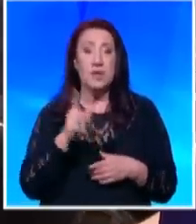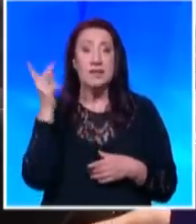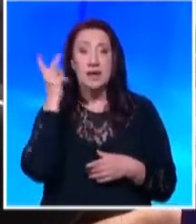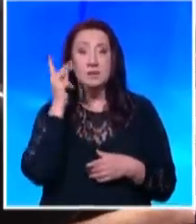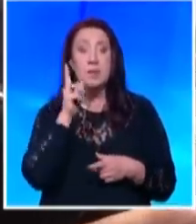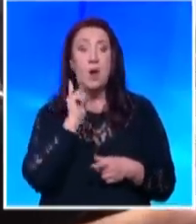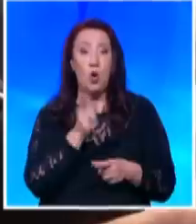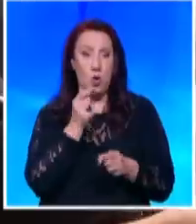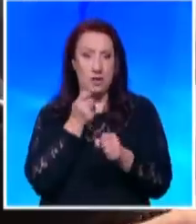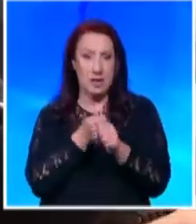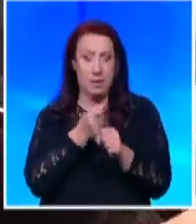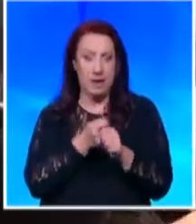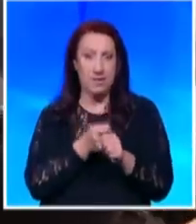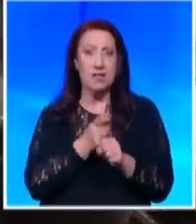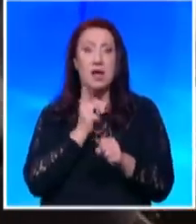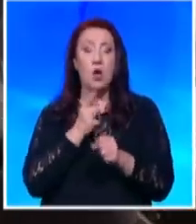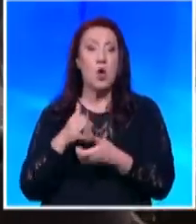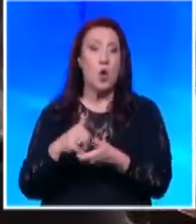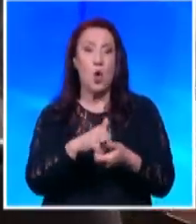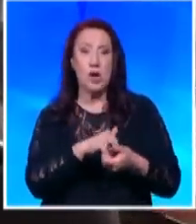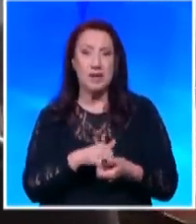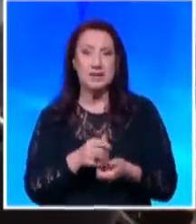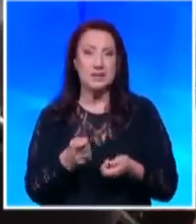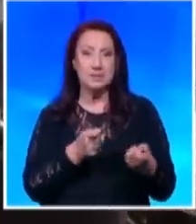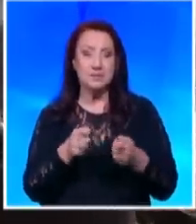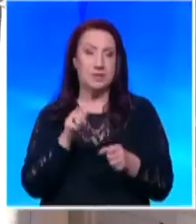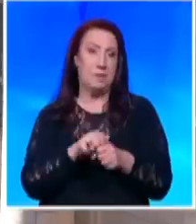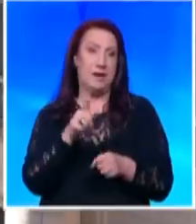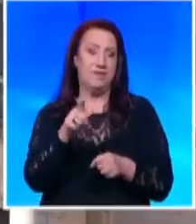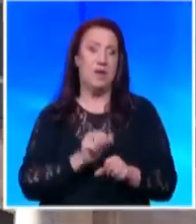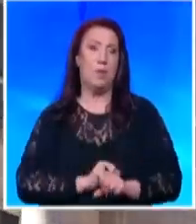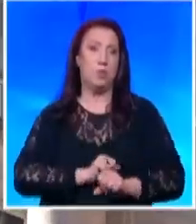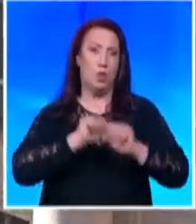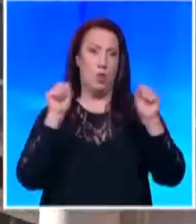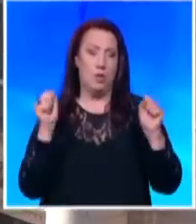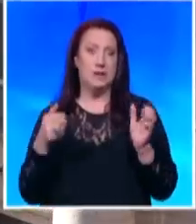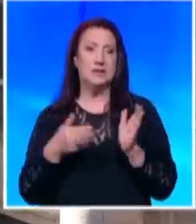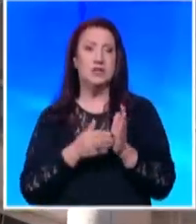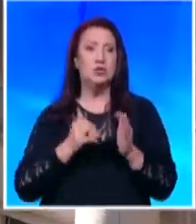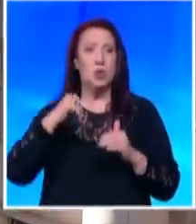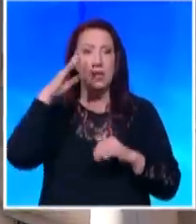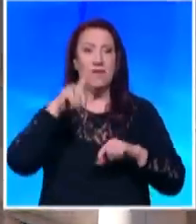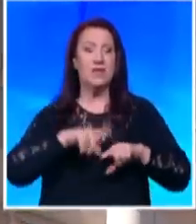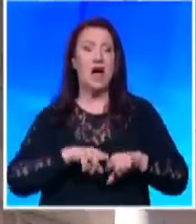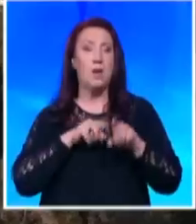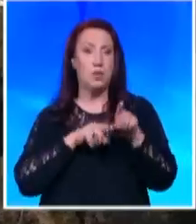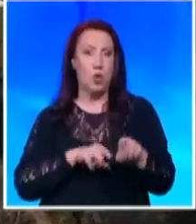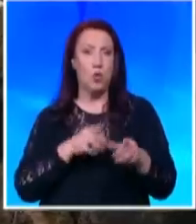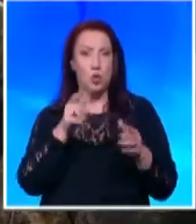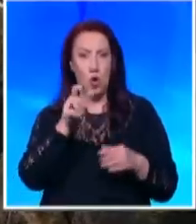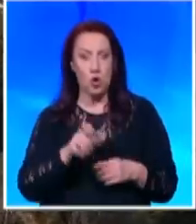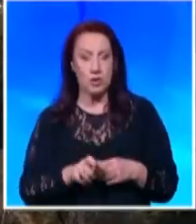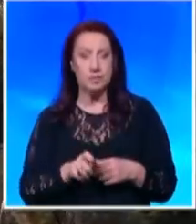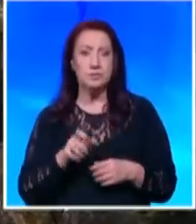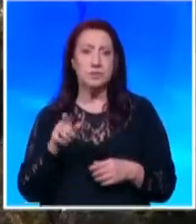така и подбудителите и организаторите на това посегателство срещу главния прокурор. Държавният глава подчерта, че по-важна от